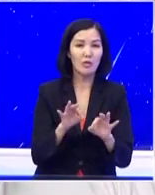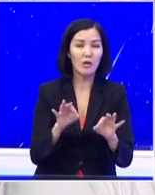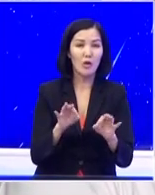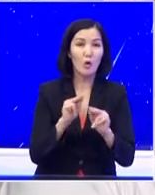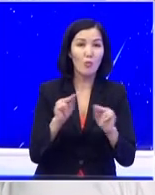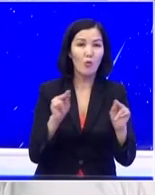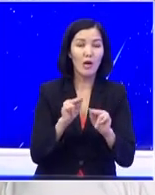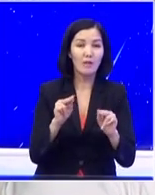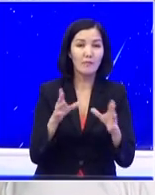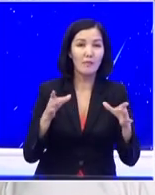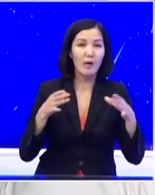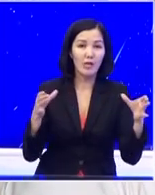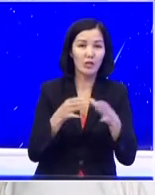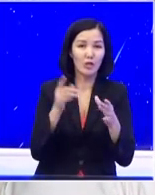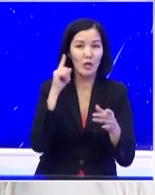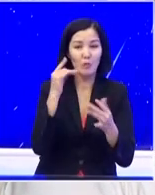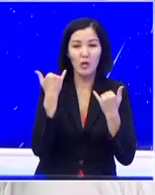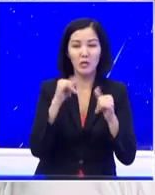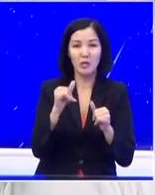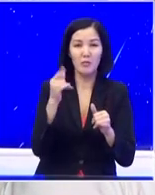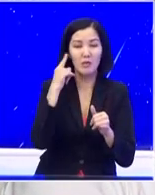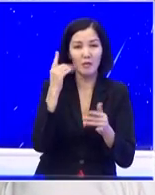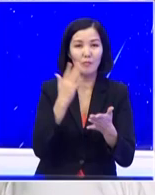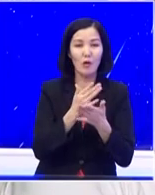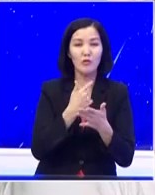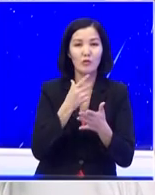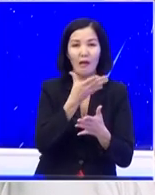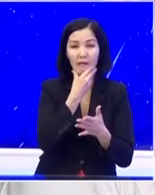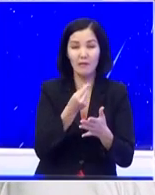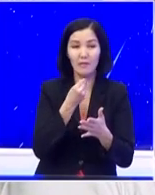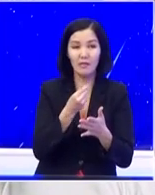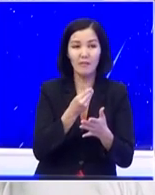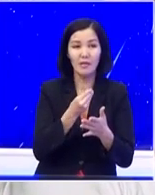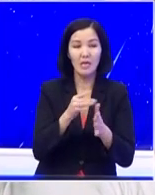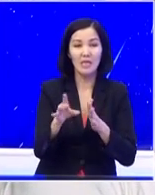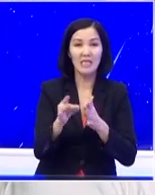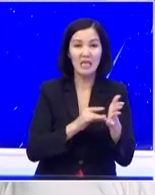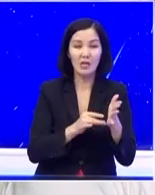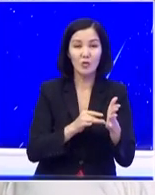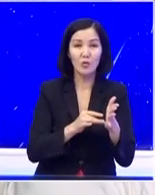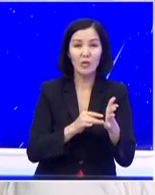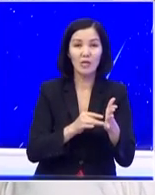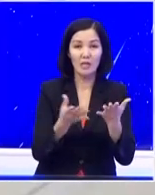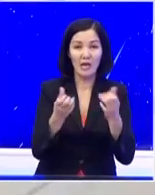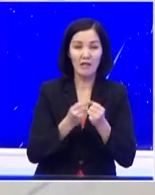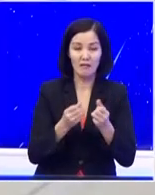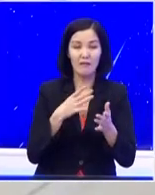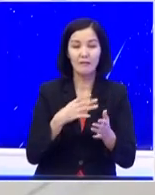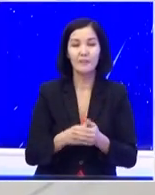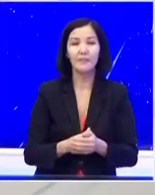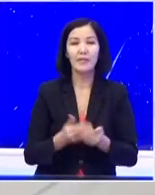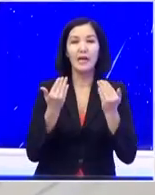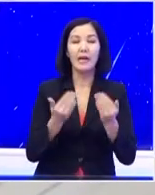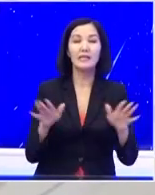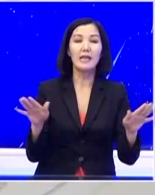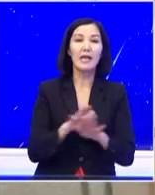жиналып, ойбай мынаңында керемет әнші екен, даусы керемет екен деп сол жерде бағалып, сол жерде жаңа автоматты түрде қабылдандық. Қазір әншіңіз